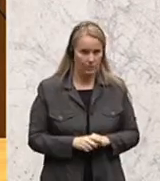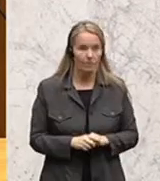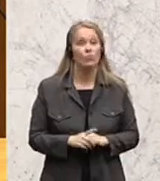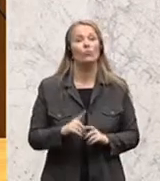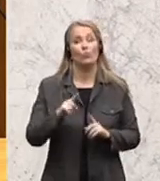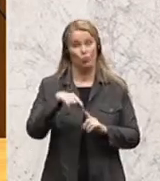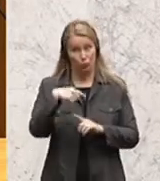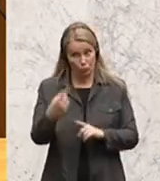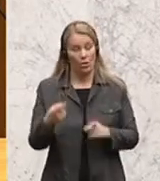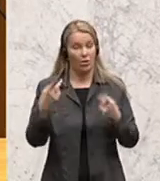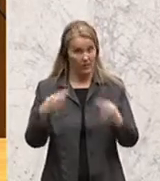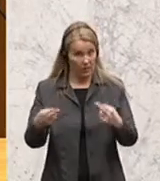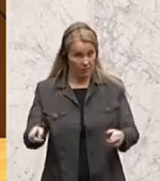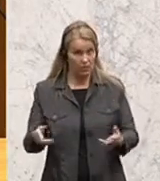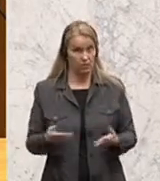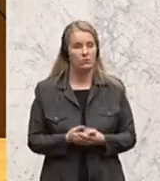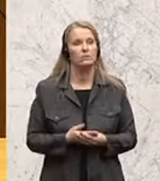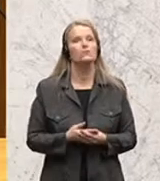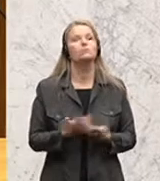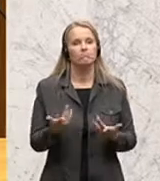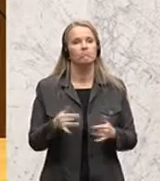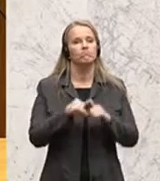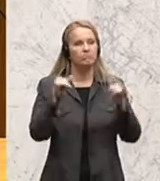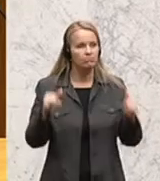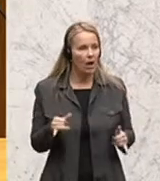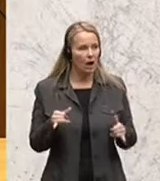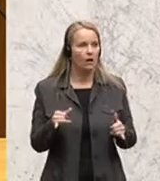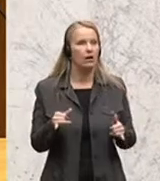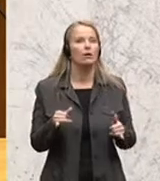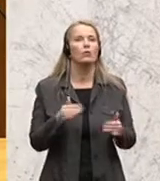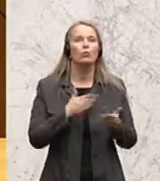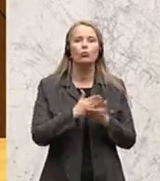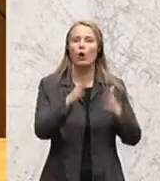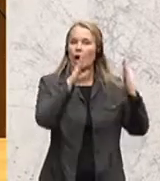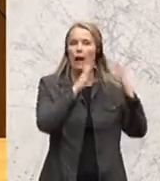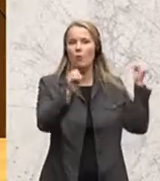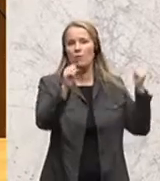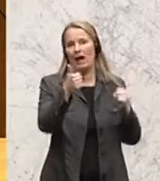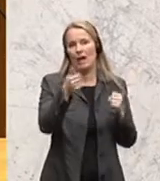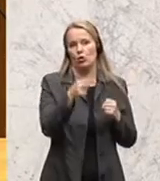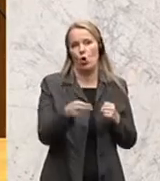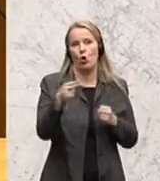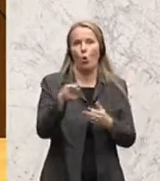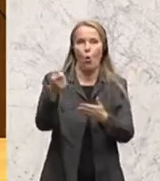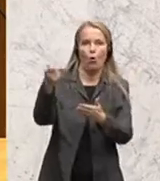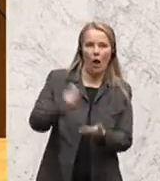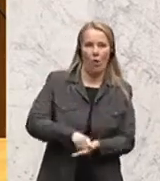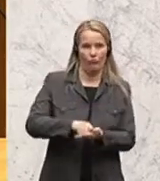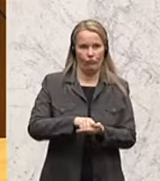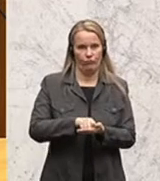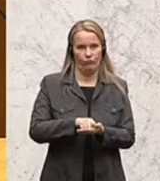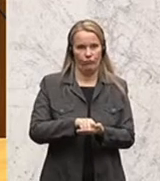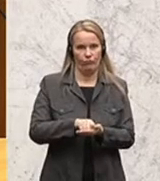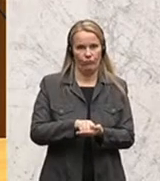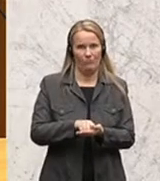und reicht dann weiter, als die Bank durch die Republik um 1 Euro gekauft wurde,